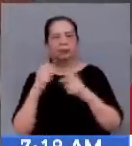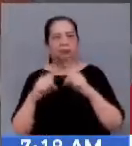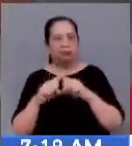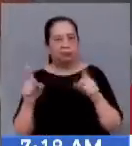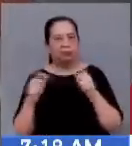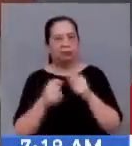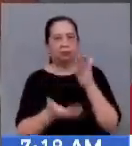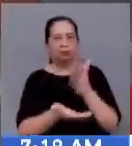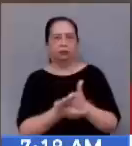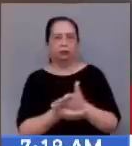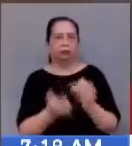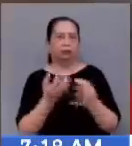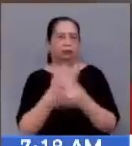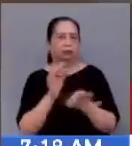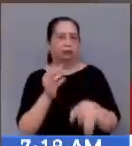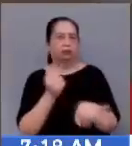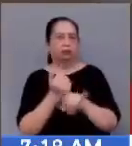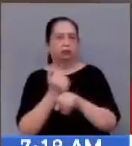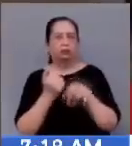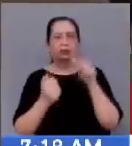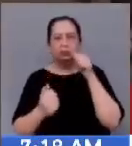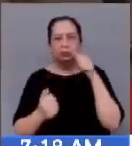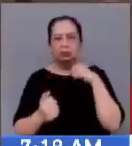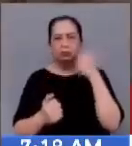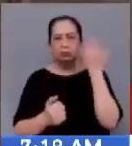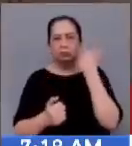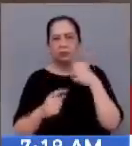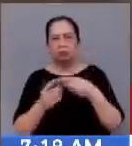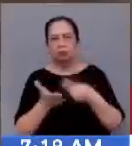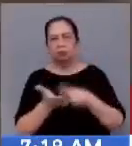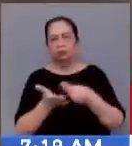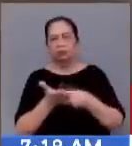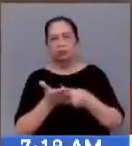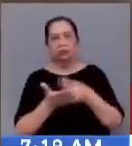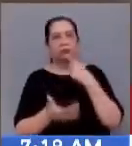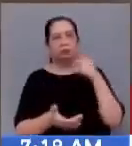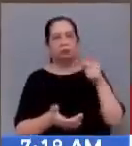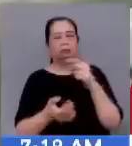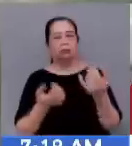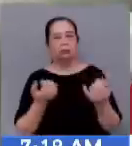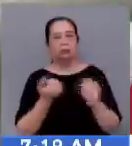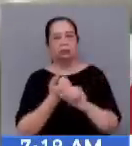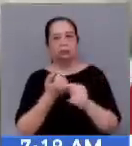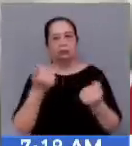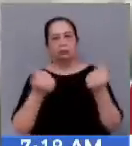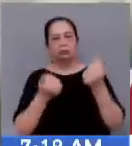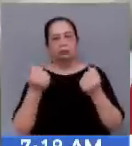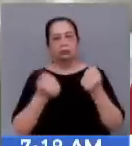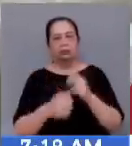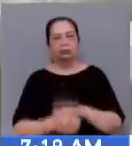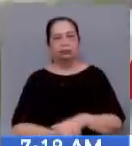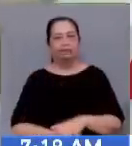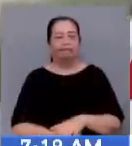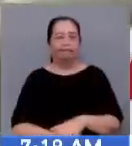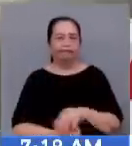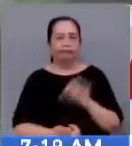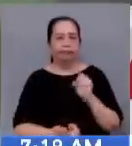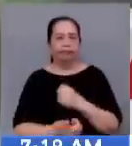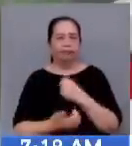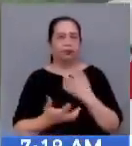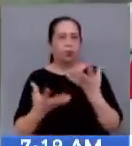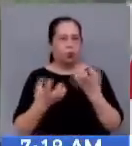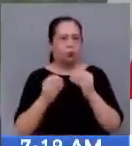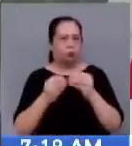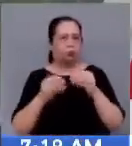ang libreng sakay kahapon dahil kulang na raw ang pondo ayon sa mga tsuper ng beef transport. Siyempre kung tatanungin, gusto ko meron pa rin